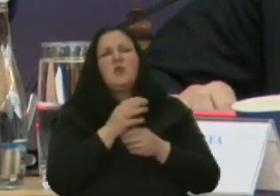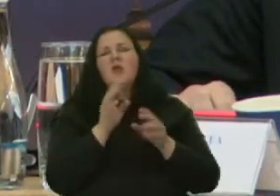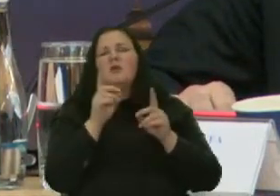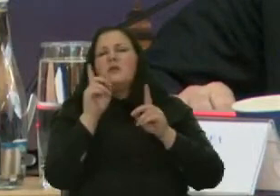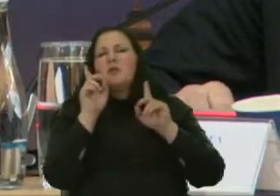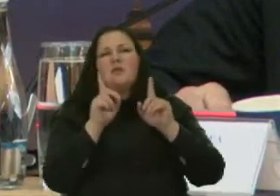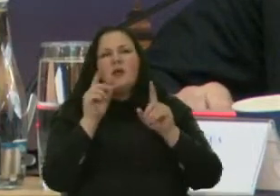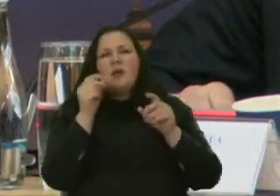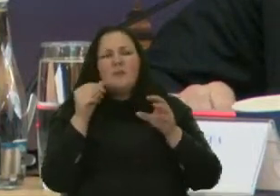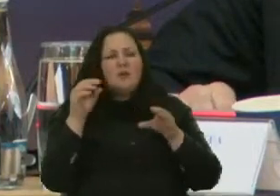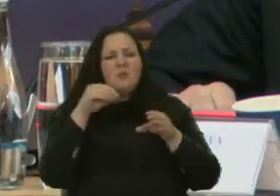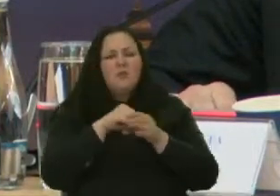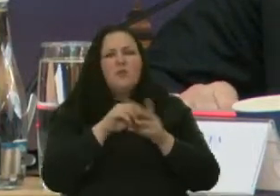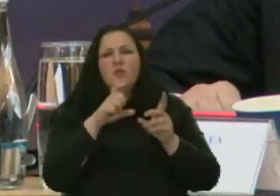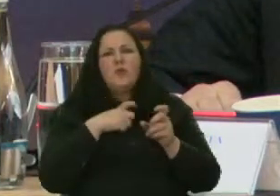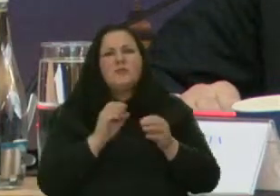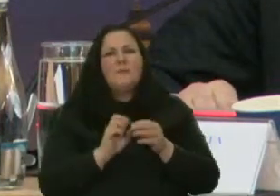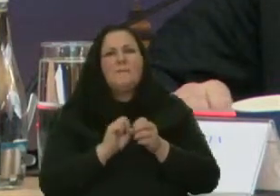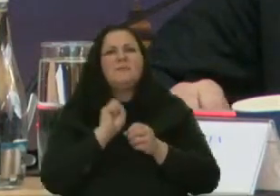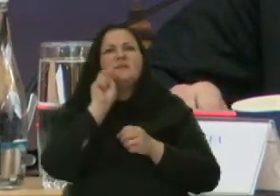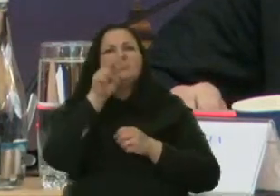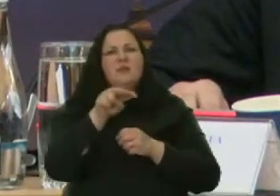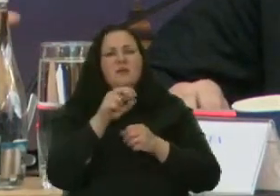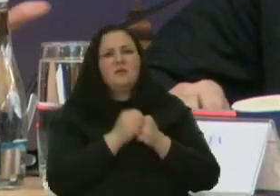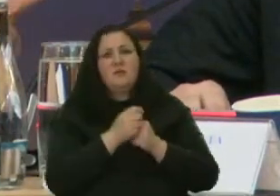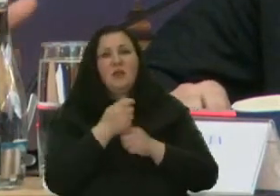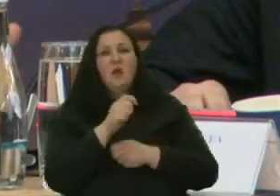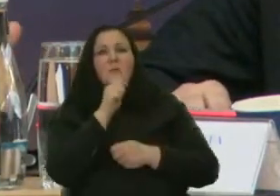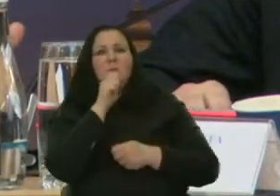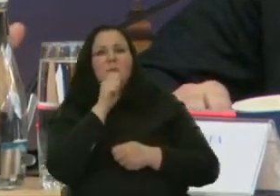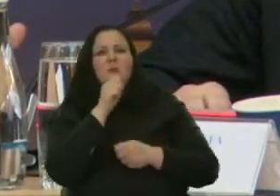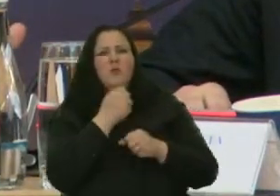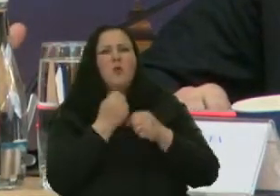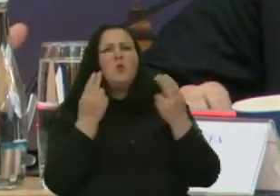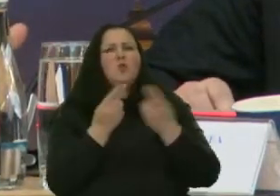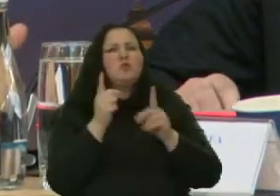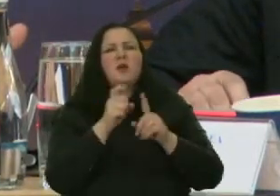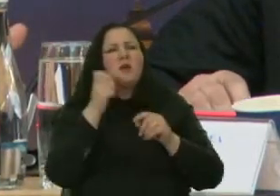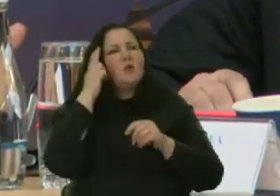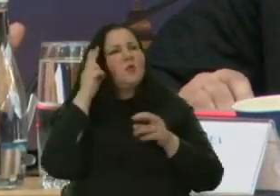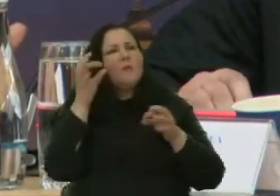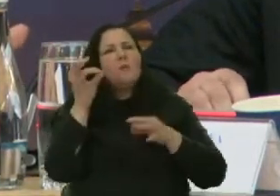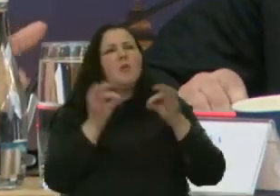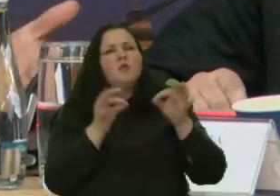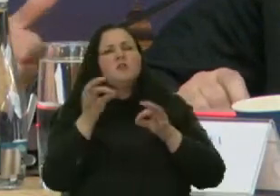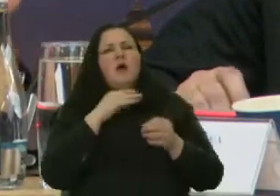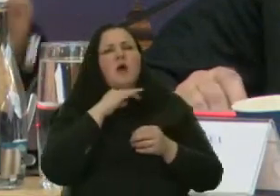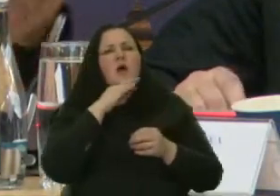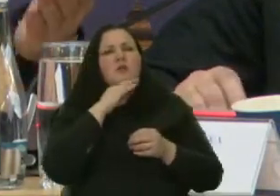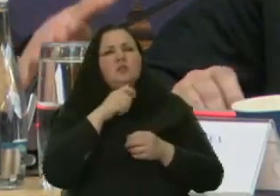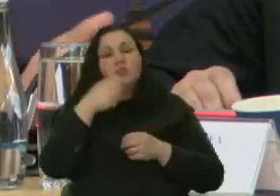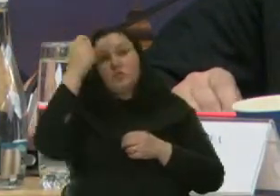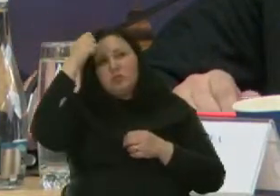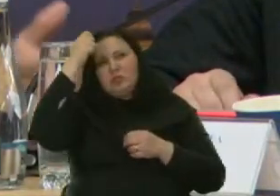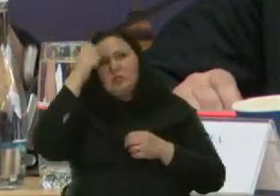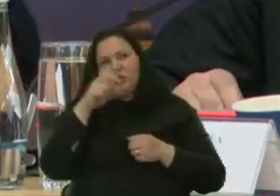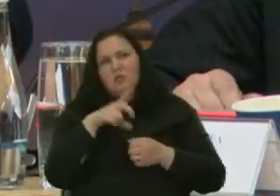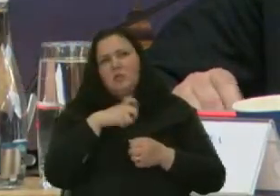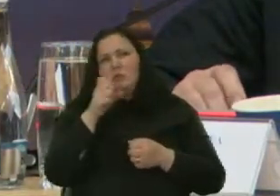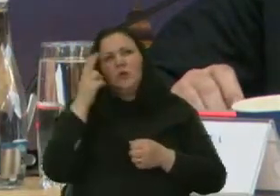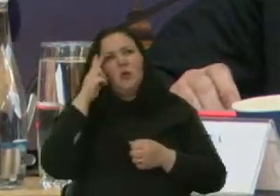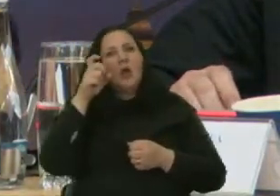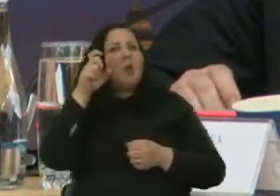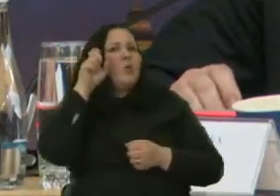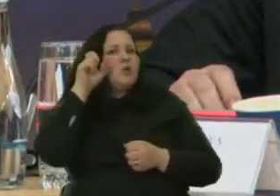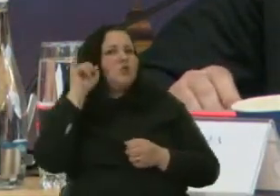ai pune nu poți să s niște etape Administrative de la microfon e ușor dacă nu cunoști procedurile Administrative cetățenii cu atât mai puțin le cunosc eu au